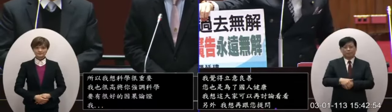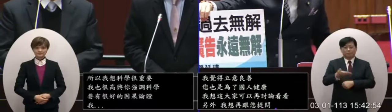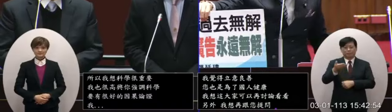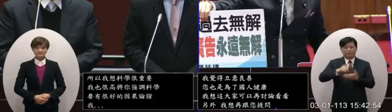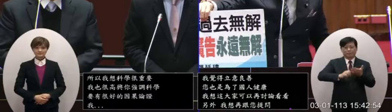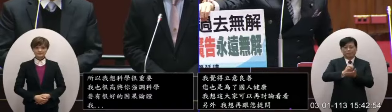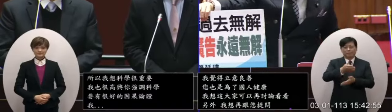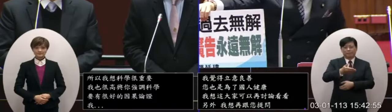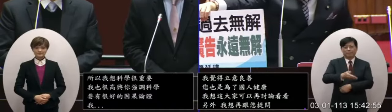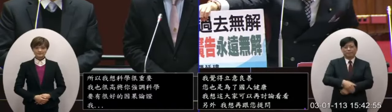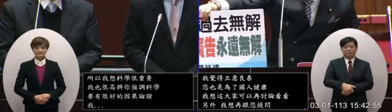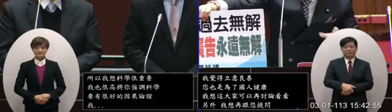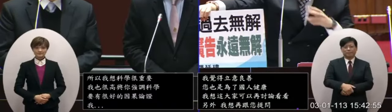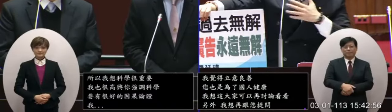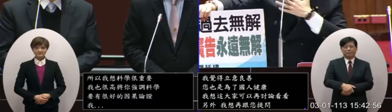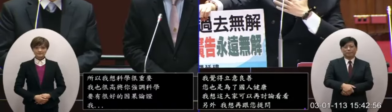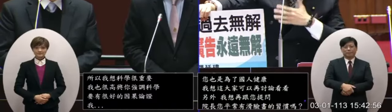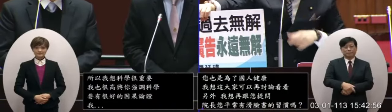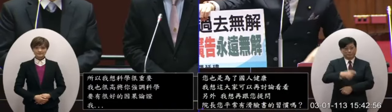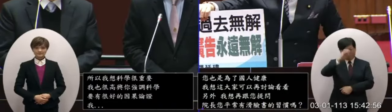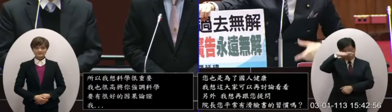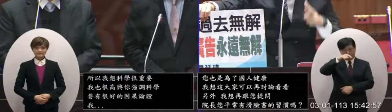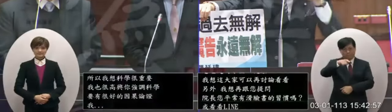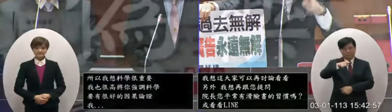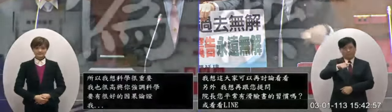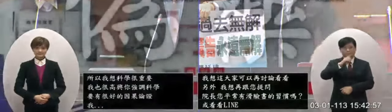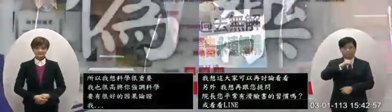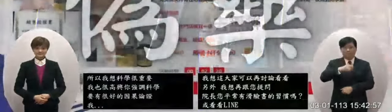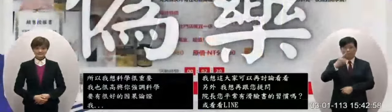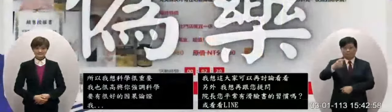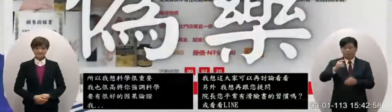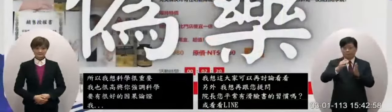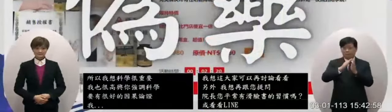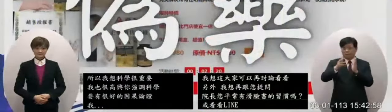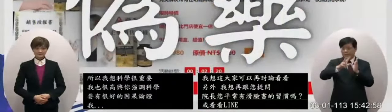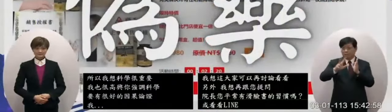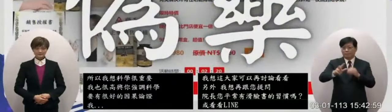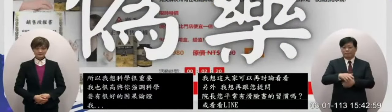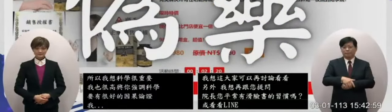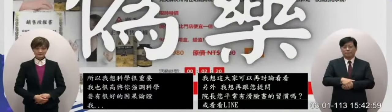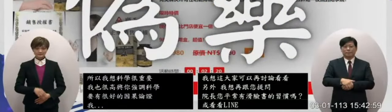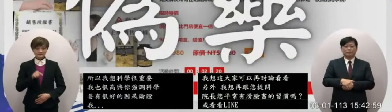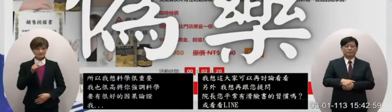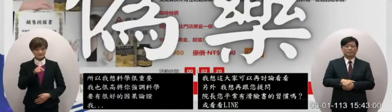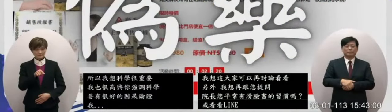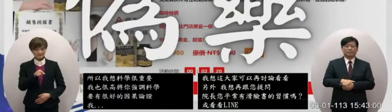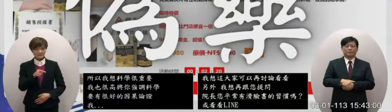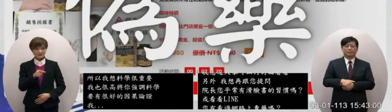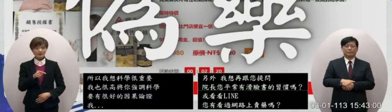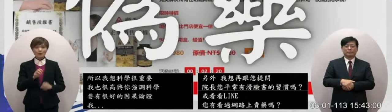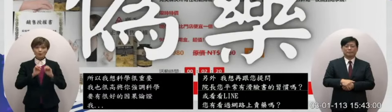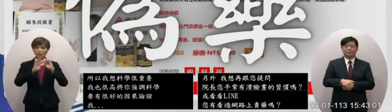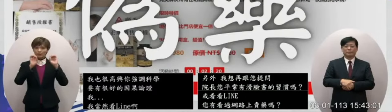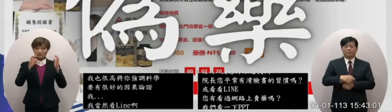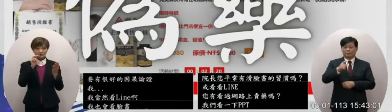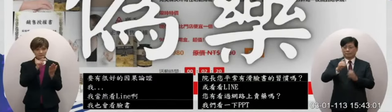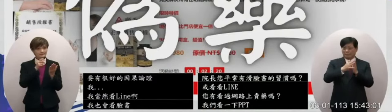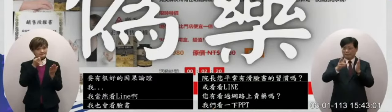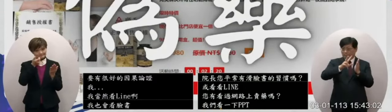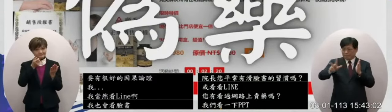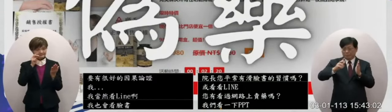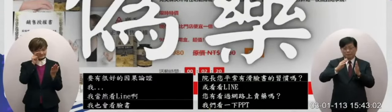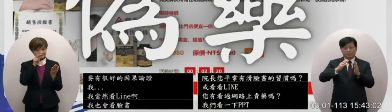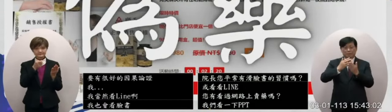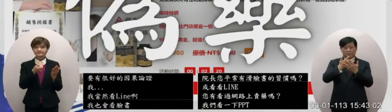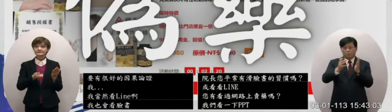PDD。院长，你有看过吗？这一页式的 我比较少看广告。 一页式的